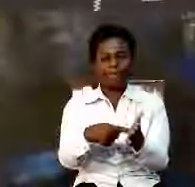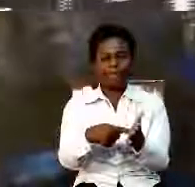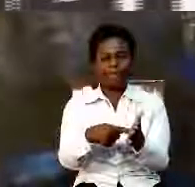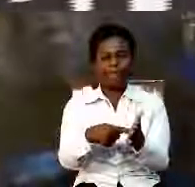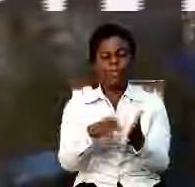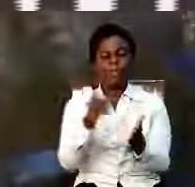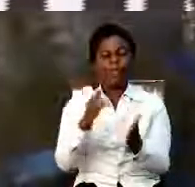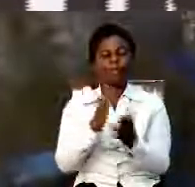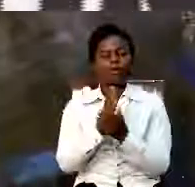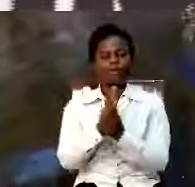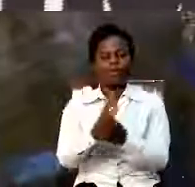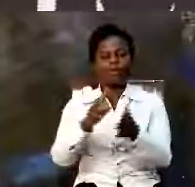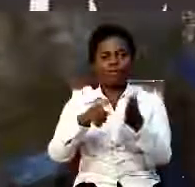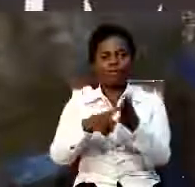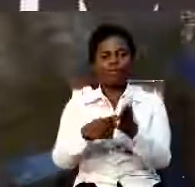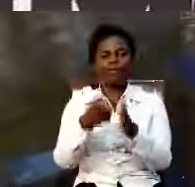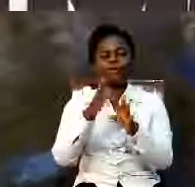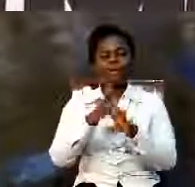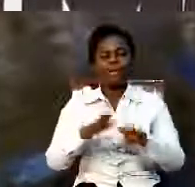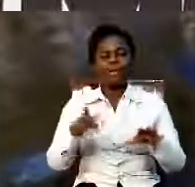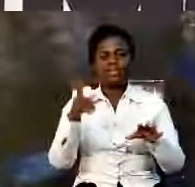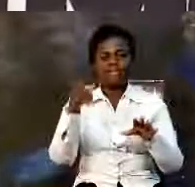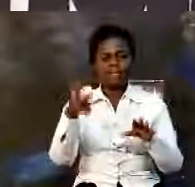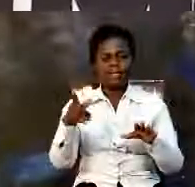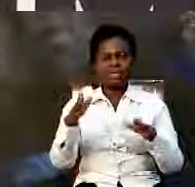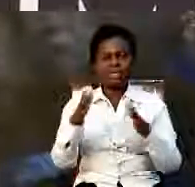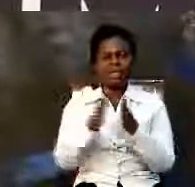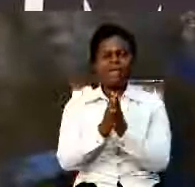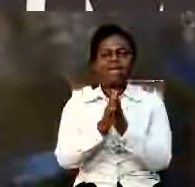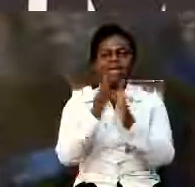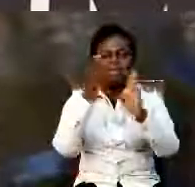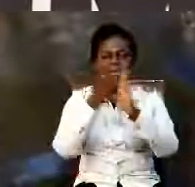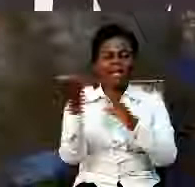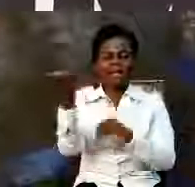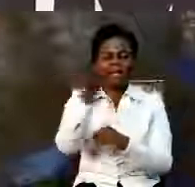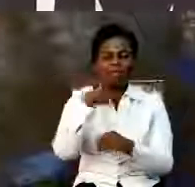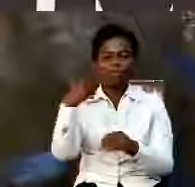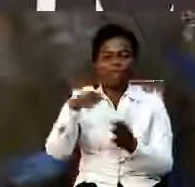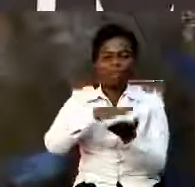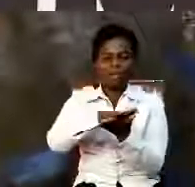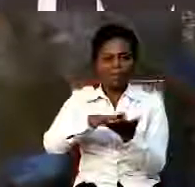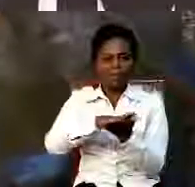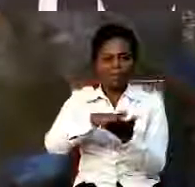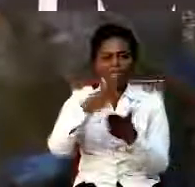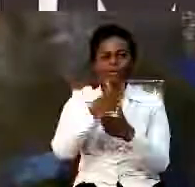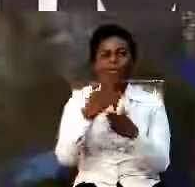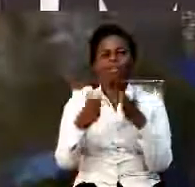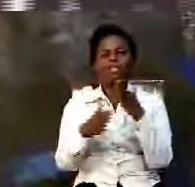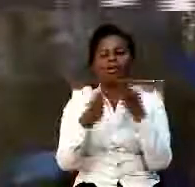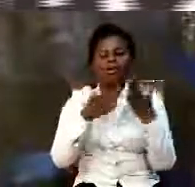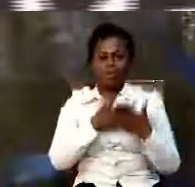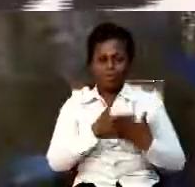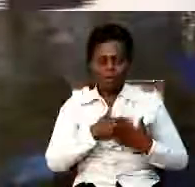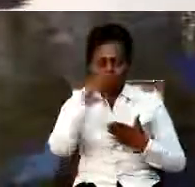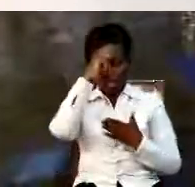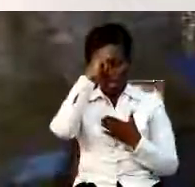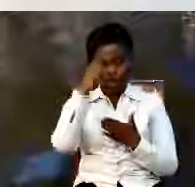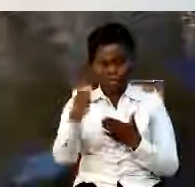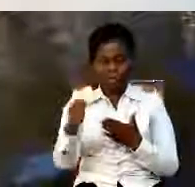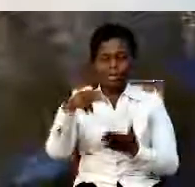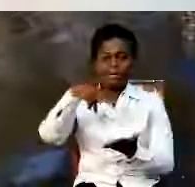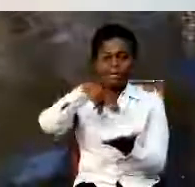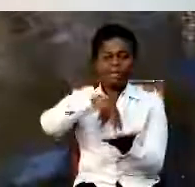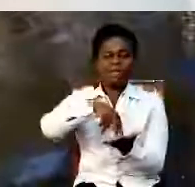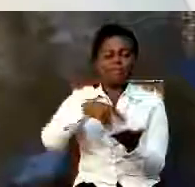Tunapoongoza kwa mfano, basi ile himaya yetu inakuwa na msingi uliojengwa juu ya upendo na heshima, na inasimama kwa sababu